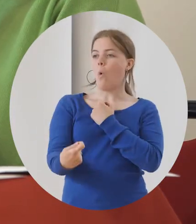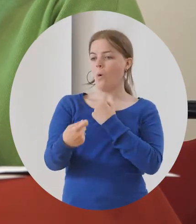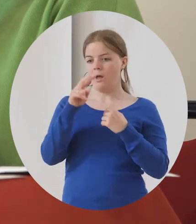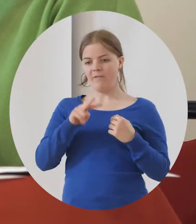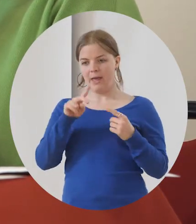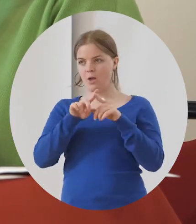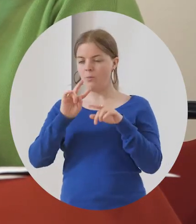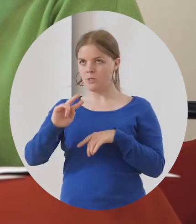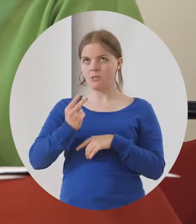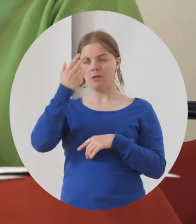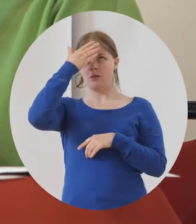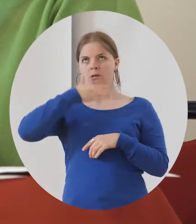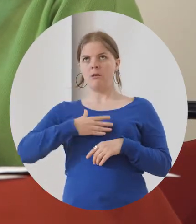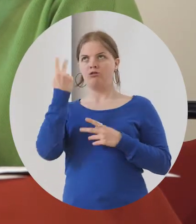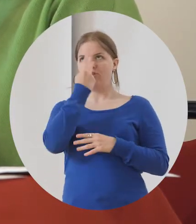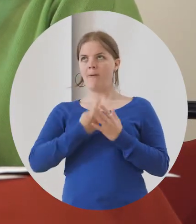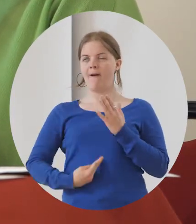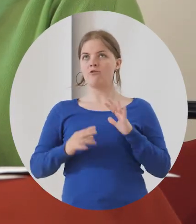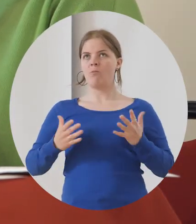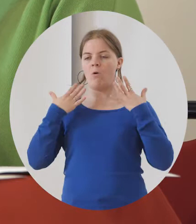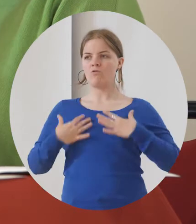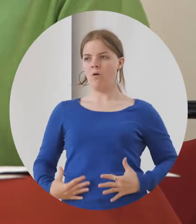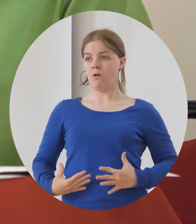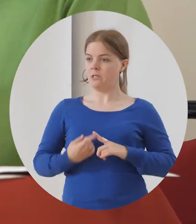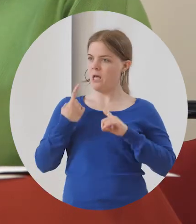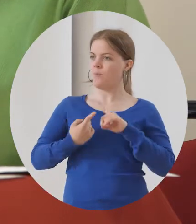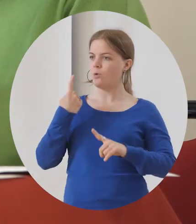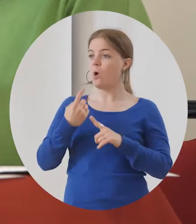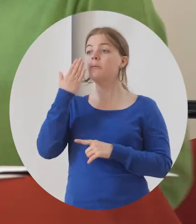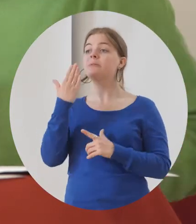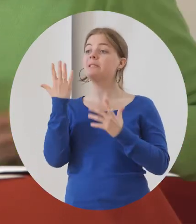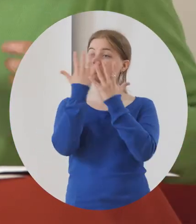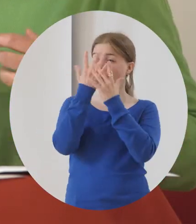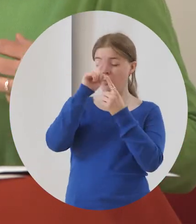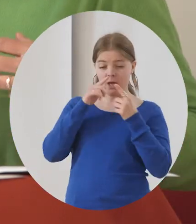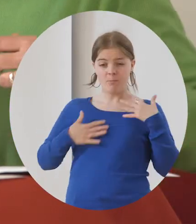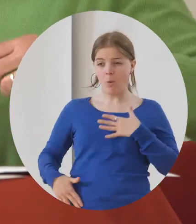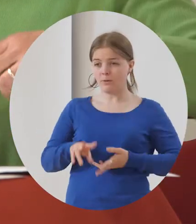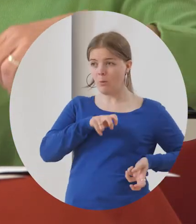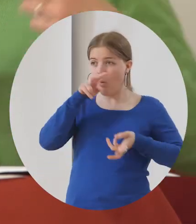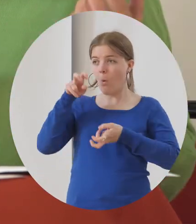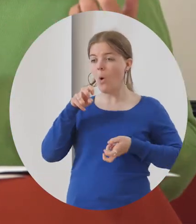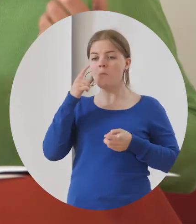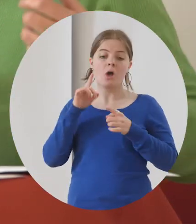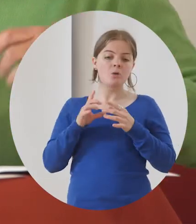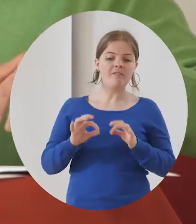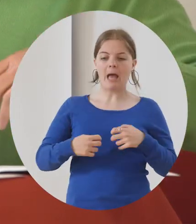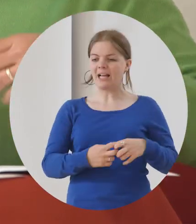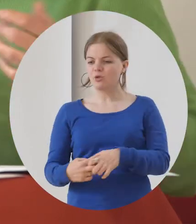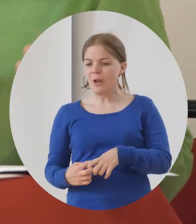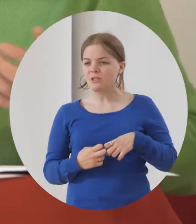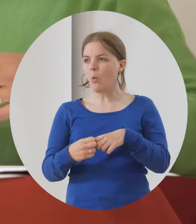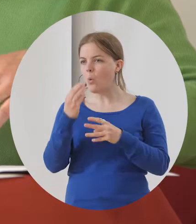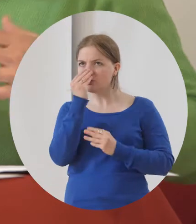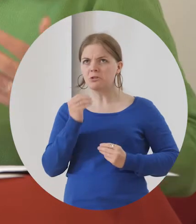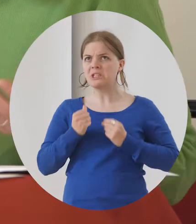parce que quand on a des troubles proprioceptifs, tout ce qui est reconnaissance des sensations au niveau des articulations, au niveau